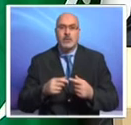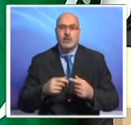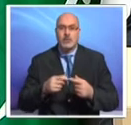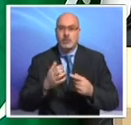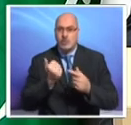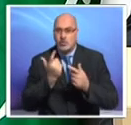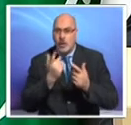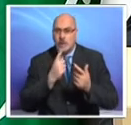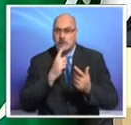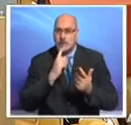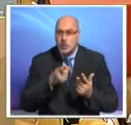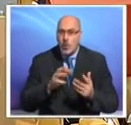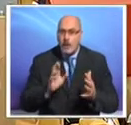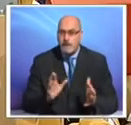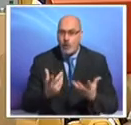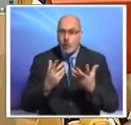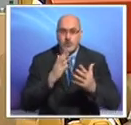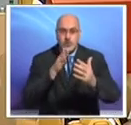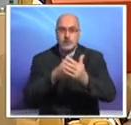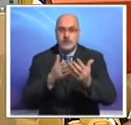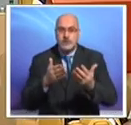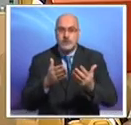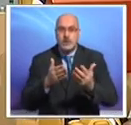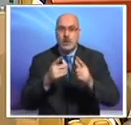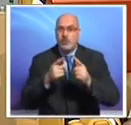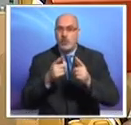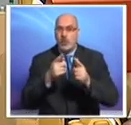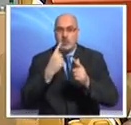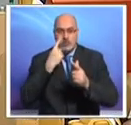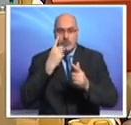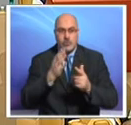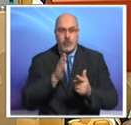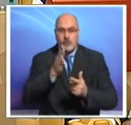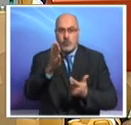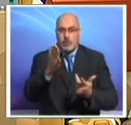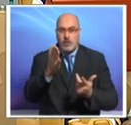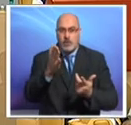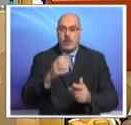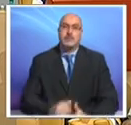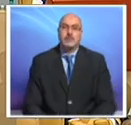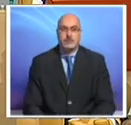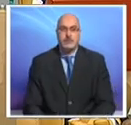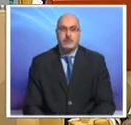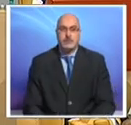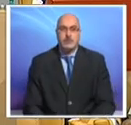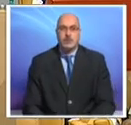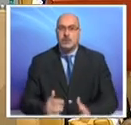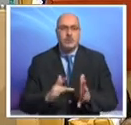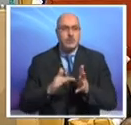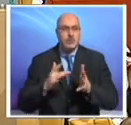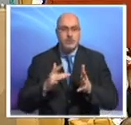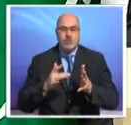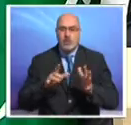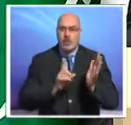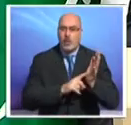جملة من الإصلاحات في إطار رؤية استشرافية بعيدة المدى تم تكريسها ضمن